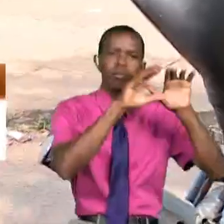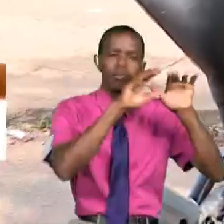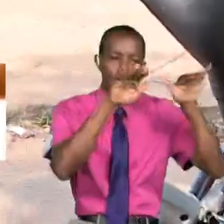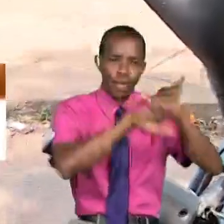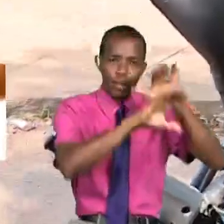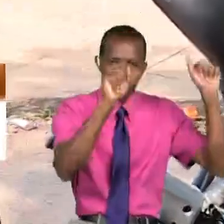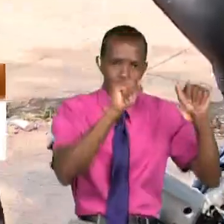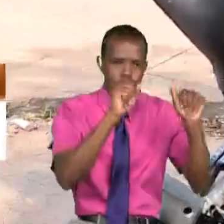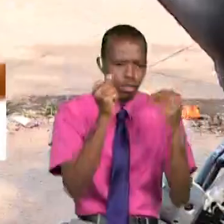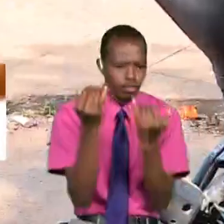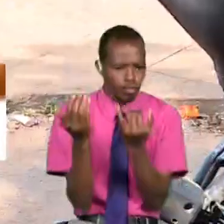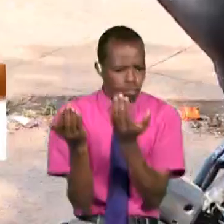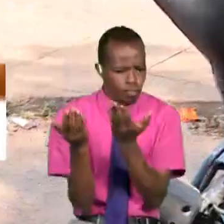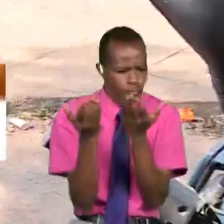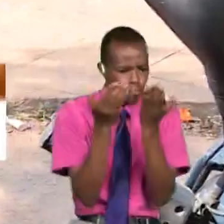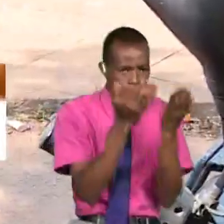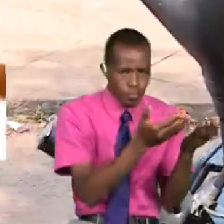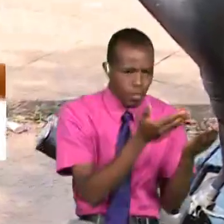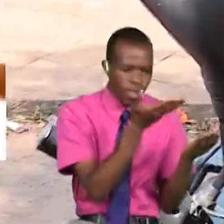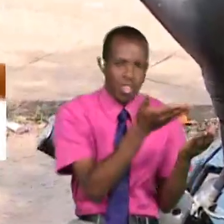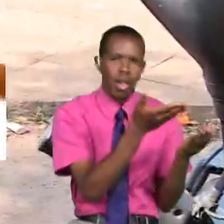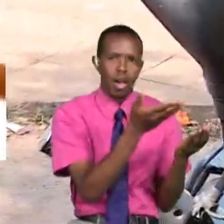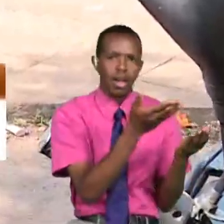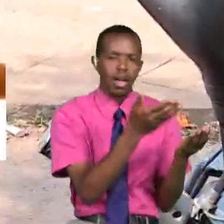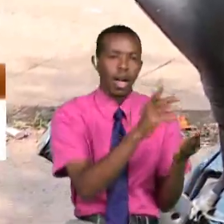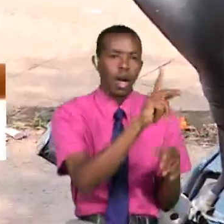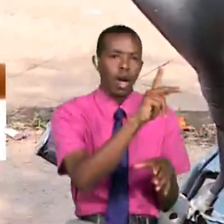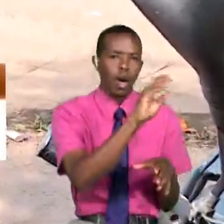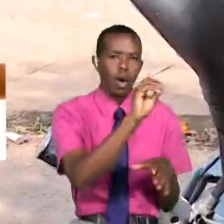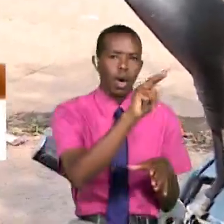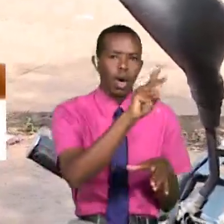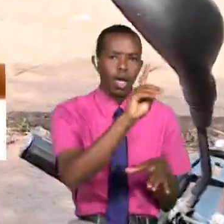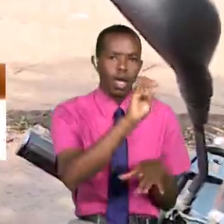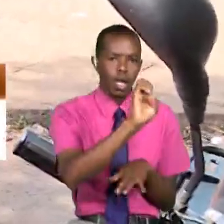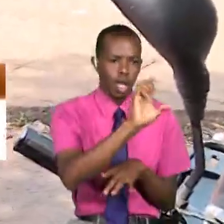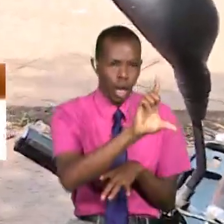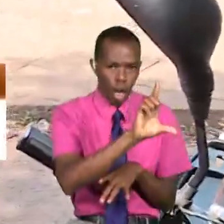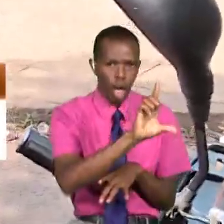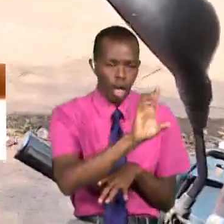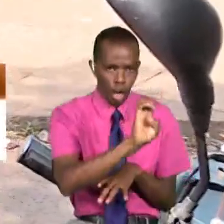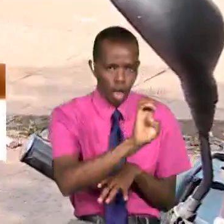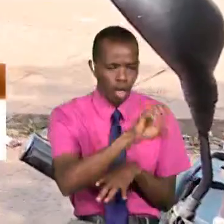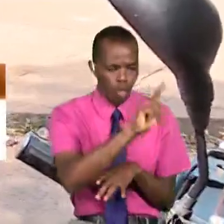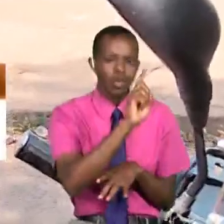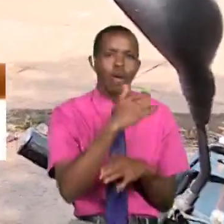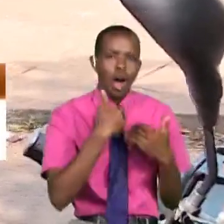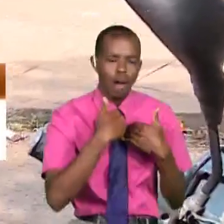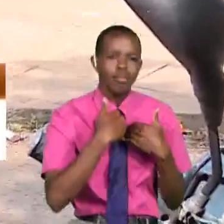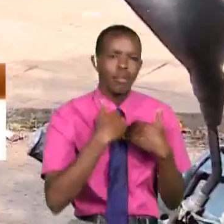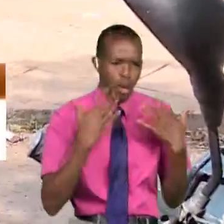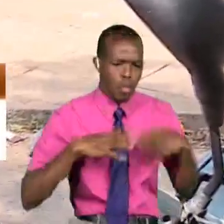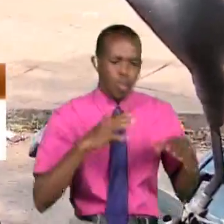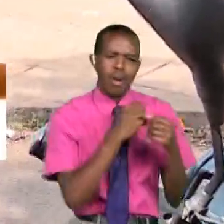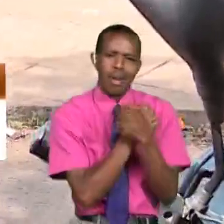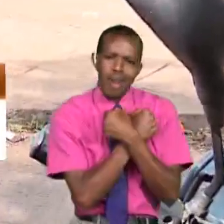deputy president kulakiwa pale Kodele, ni kitu ya kuonyeshana ile appeal. He has a national appeal. Watu wanampenda. Hata